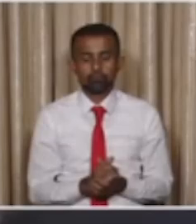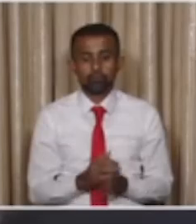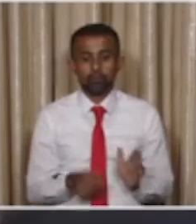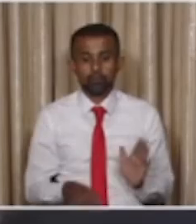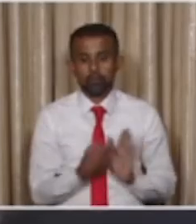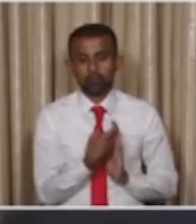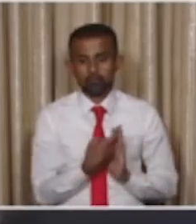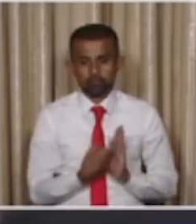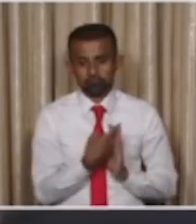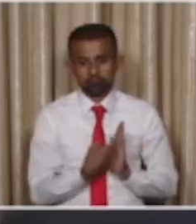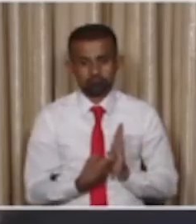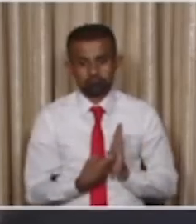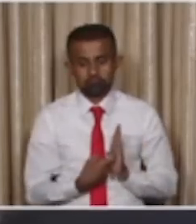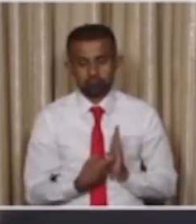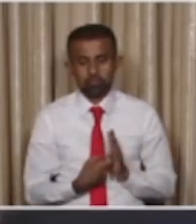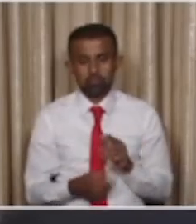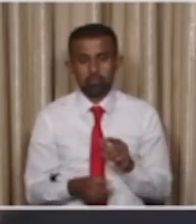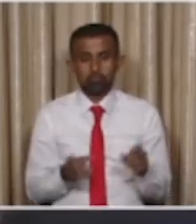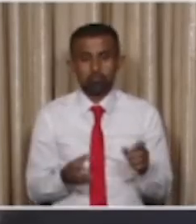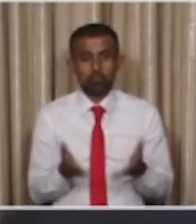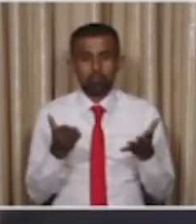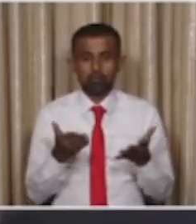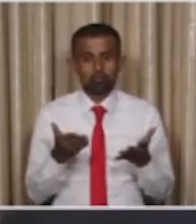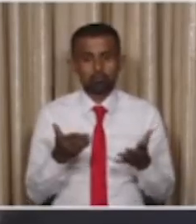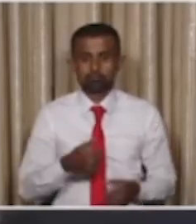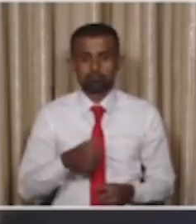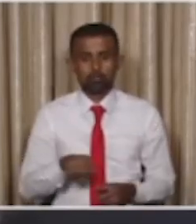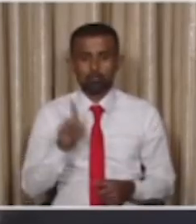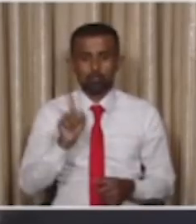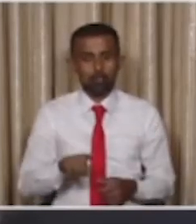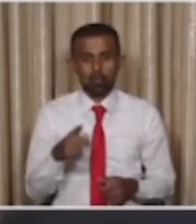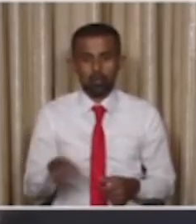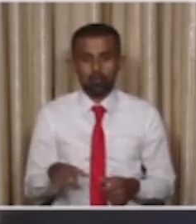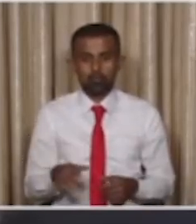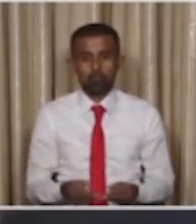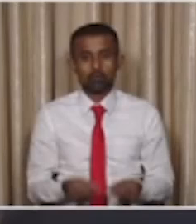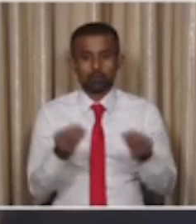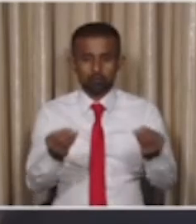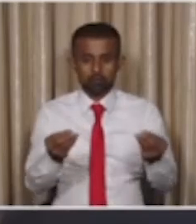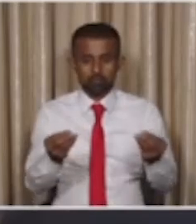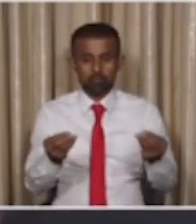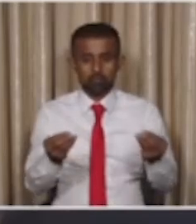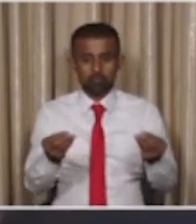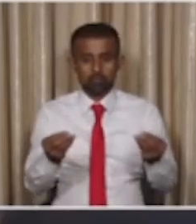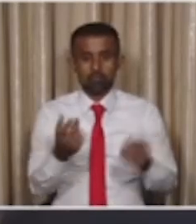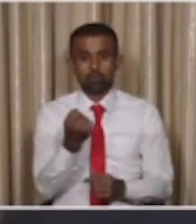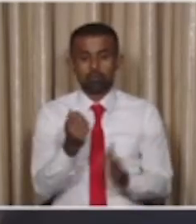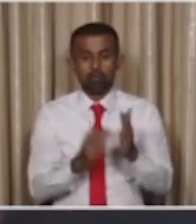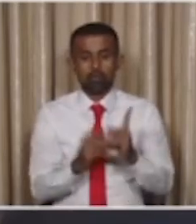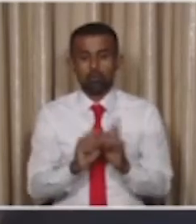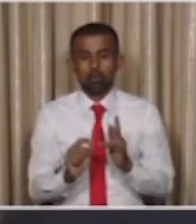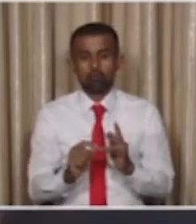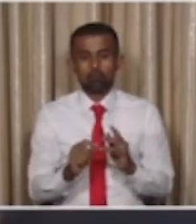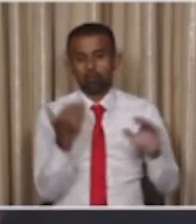නිර්දේශ බහුතරයෙන් සම්මත වෙලා තියෙනවා. ඒක මම ඔබතුමාට ඉදිරිපත් කරනවා. ඔබතුමා කරුණා කරලා මේක මුදල් අමාත්‍යාංශයට